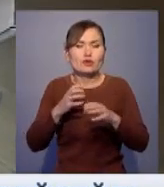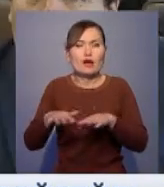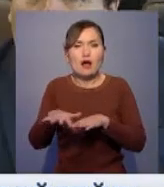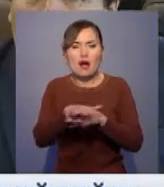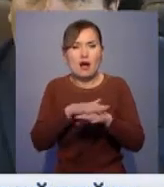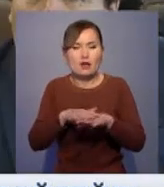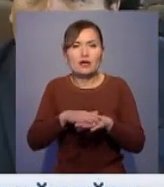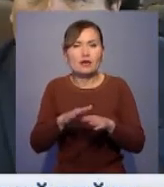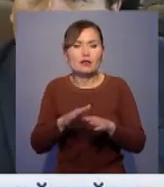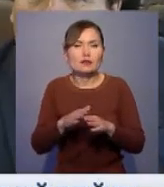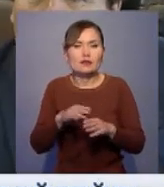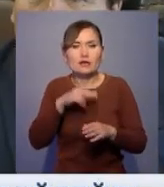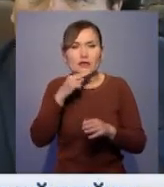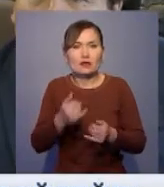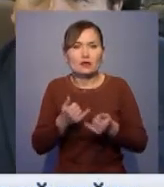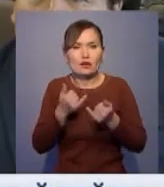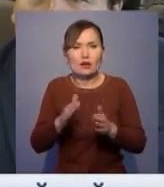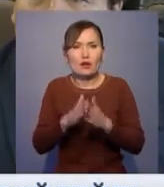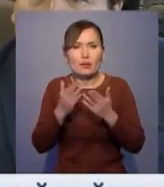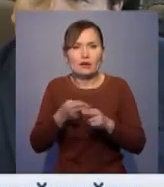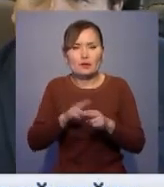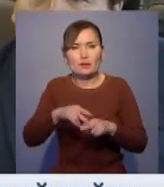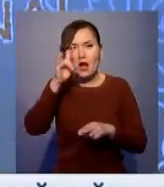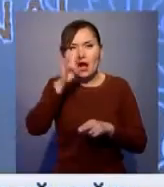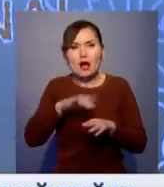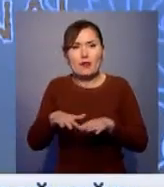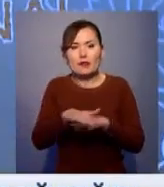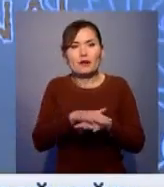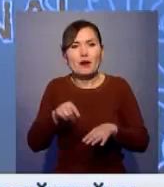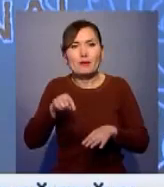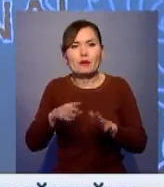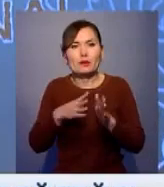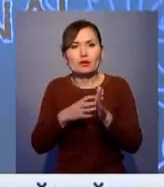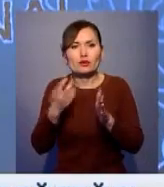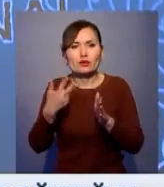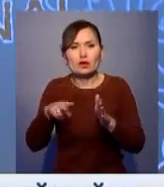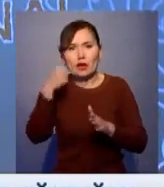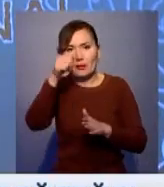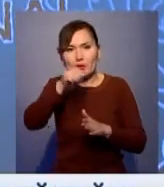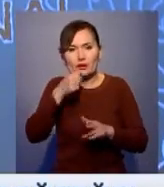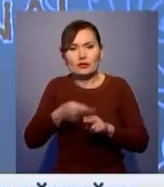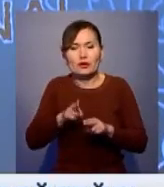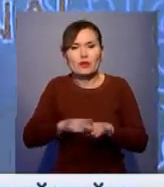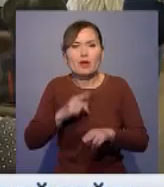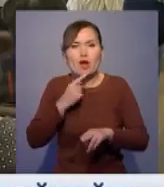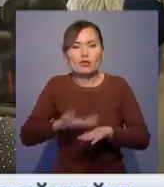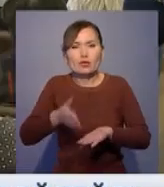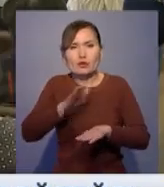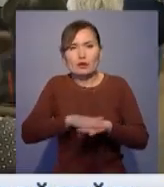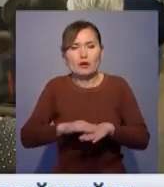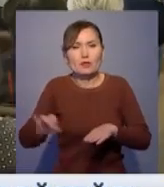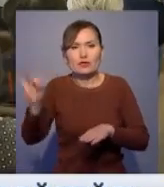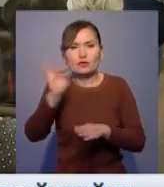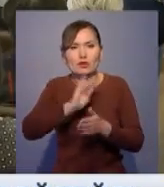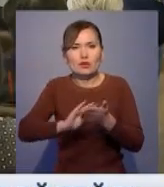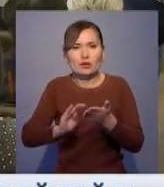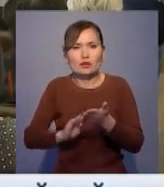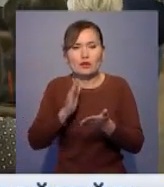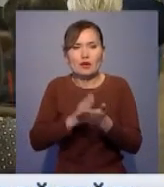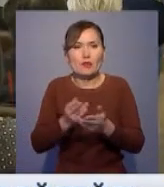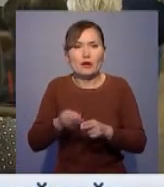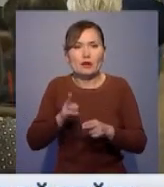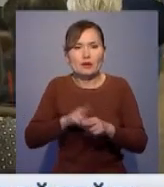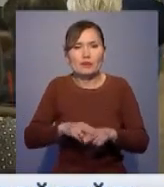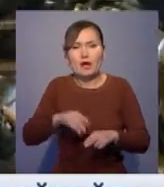ұсынылады. Айта кетейік, «Заманай» мен «Аманай» повесінде қазақ халқының 1930 жылдардағы көрген нәубеті баяндалады. Жалпы